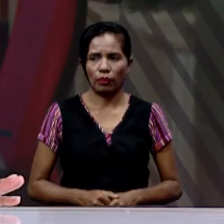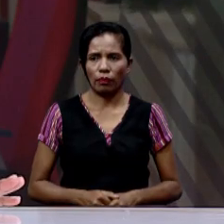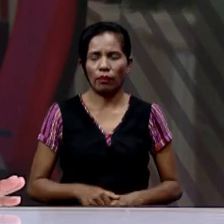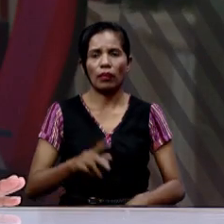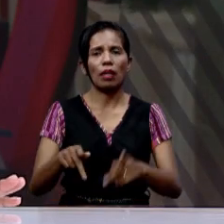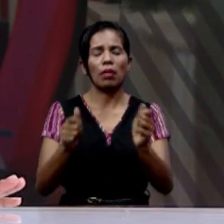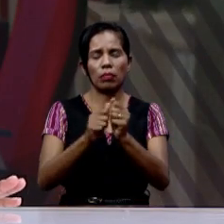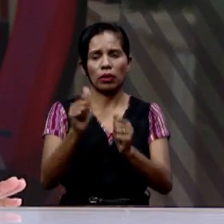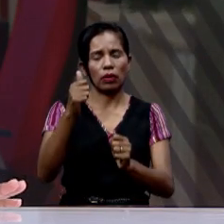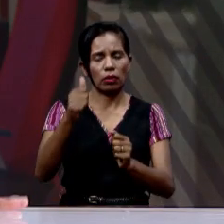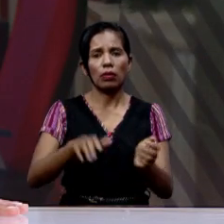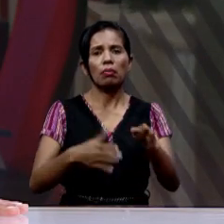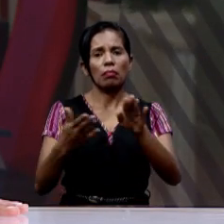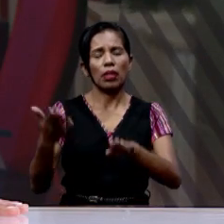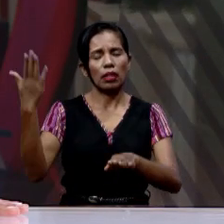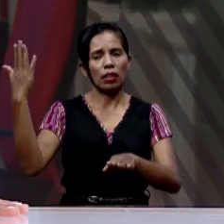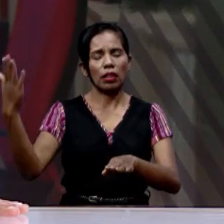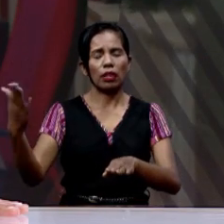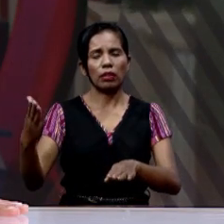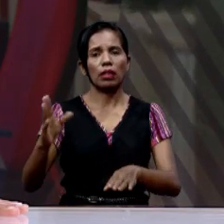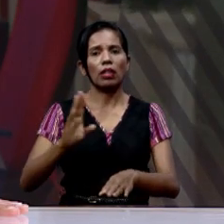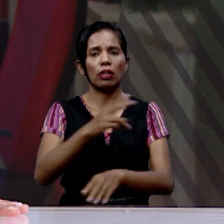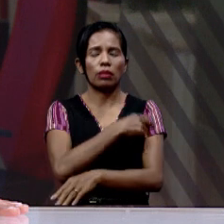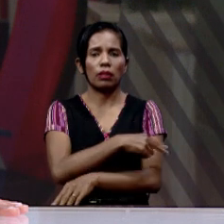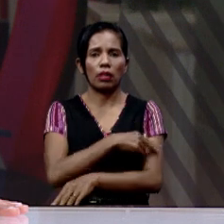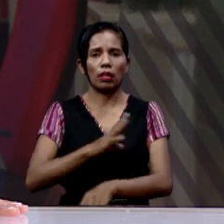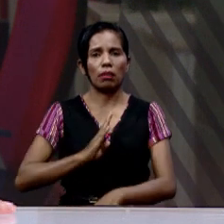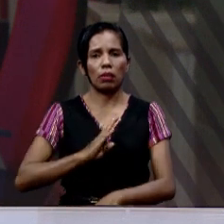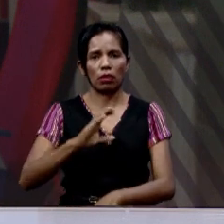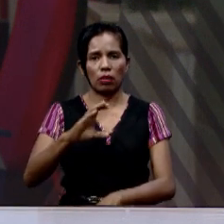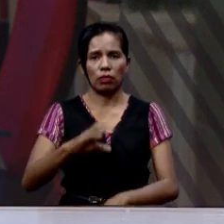Kemarin sendiri lo mati ya sal emergensi horex bau kau.